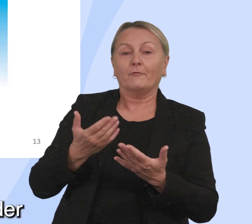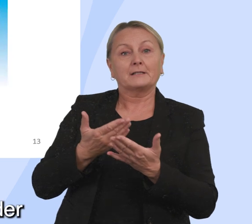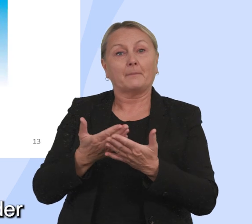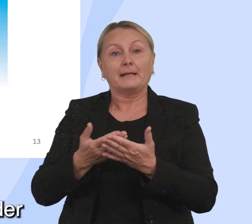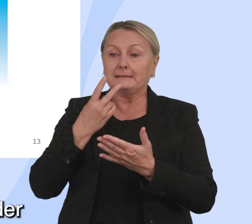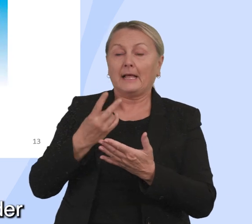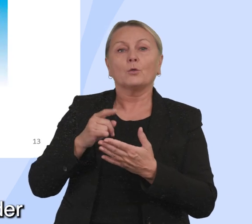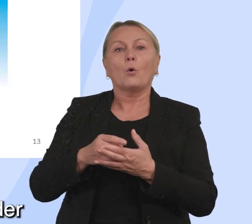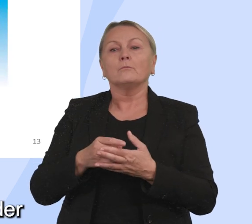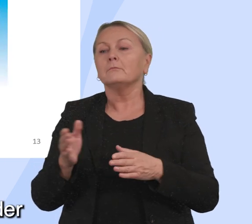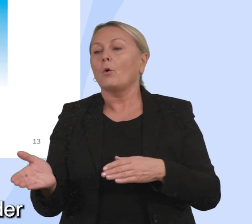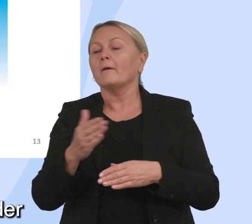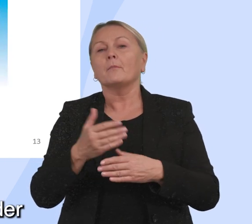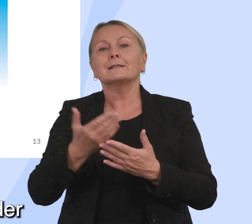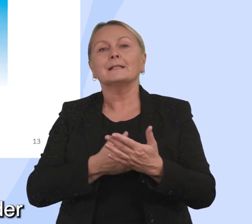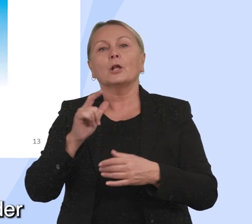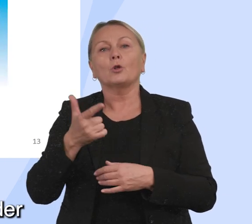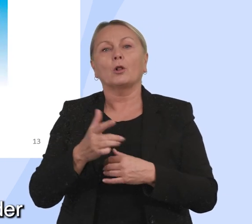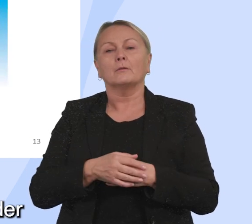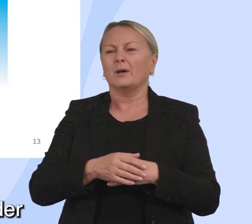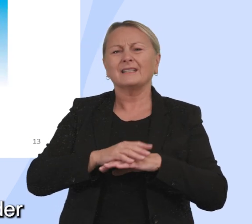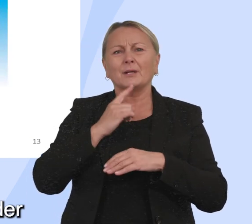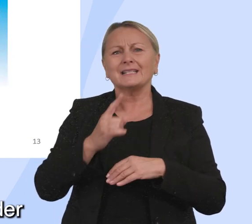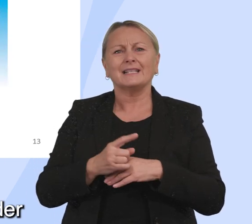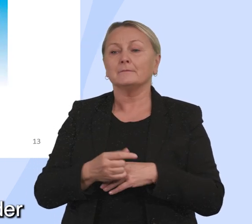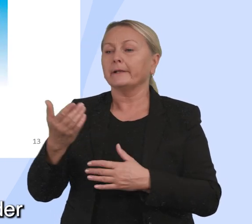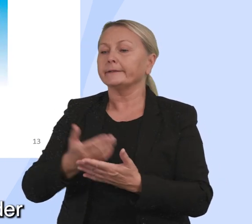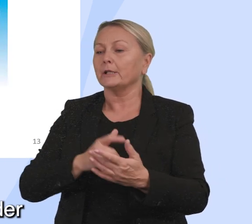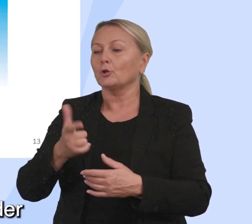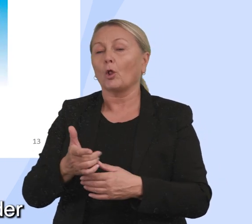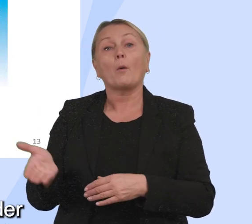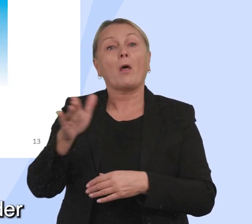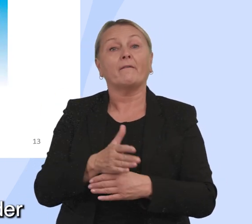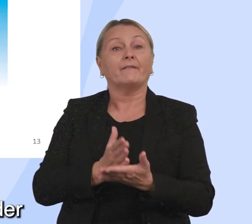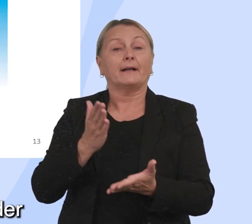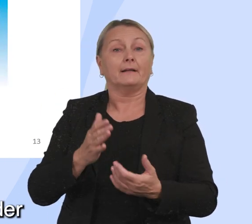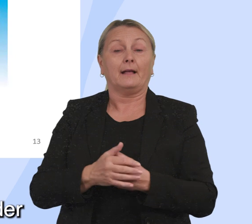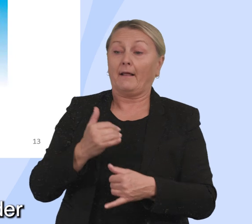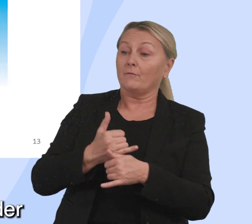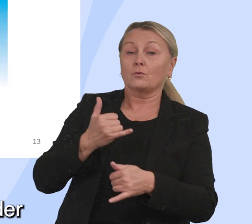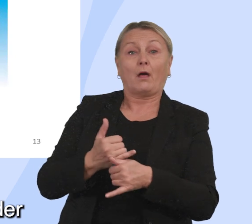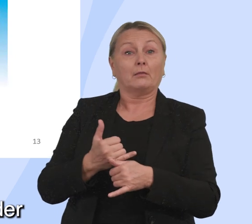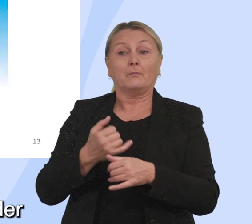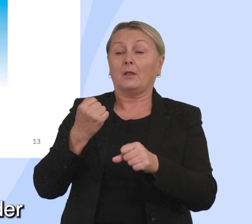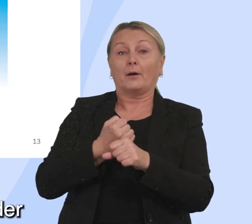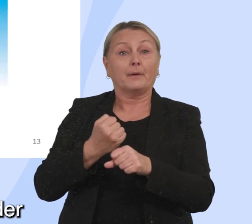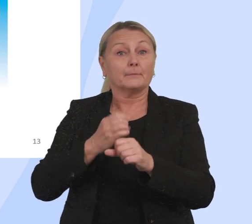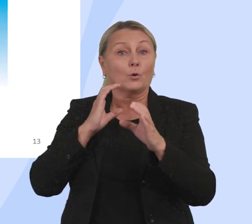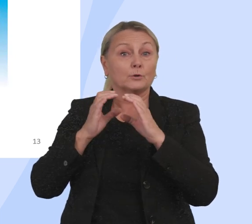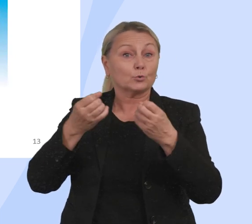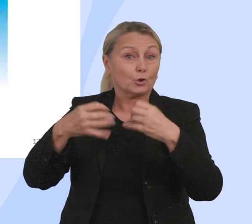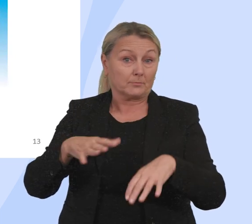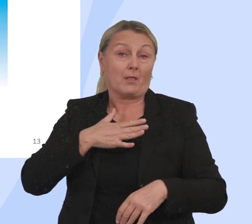12. Eller hvordan det nu er, man arbejder med i kommunikations devices, som I har gang i.